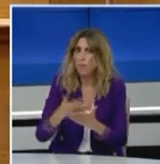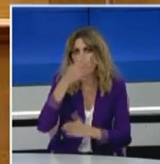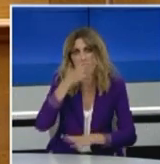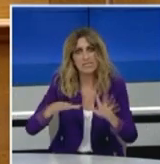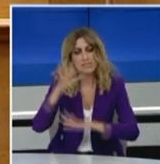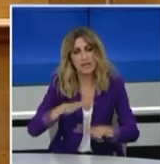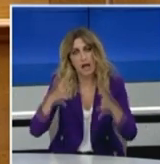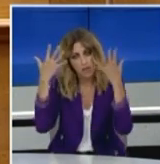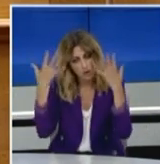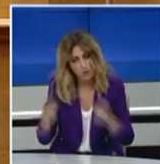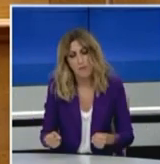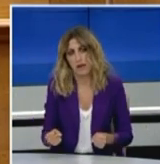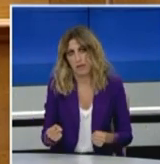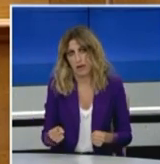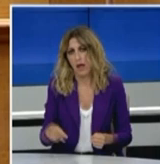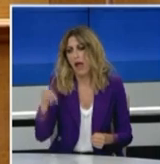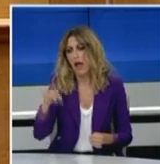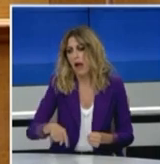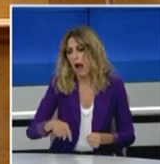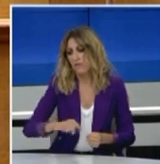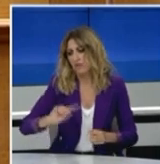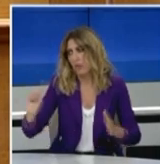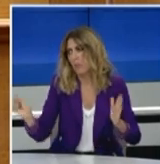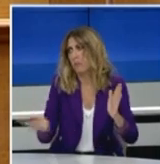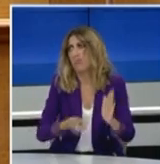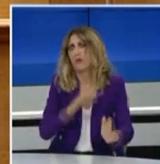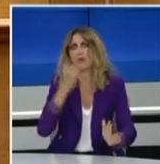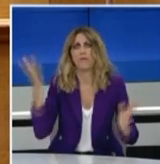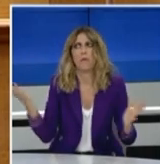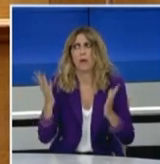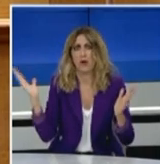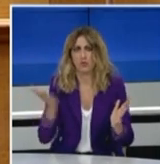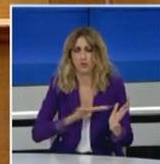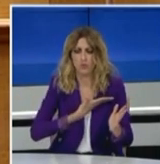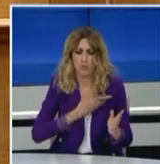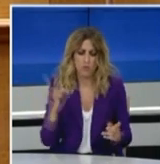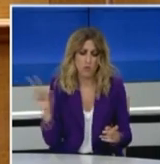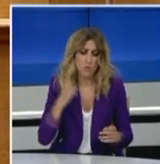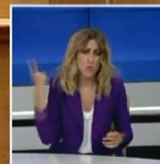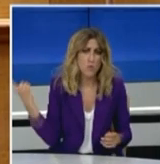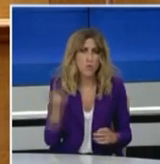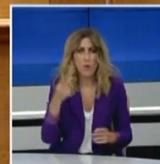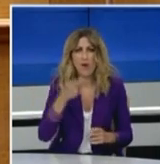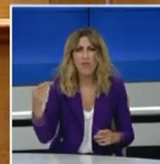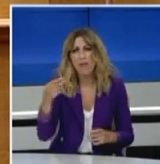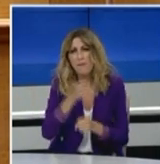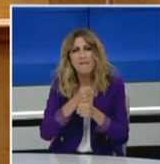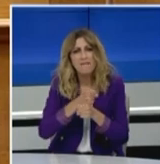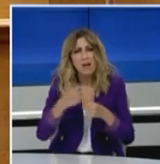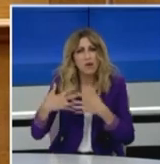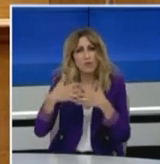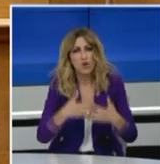δεν αποτελεί ούτε πρωτοτυπία ούτε εξαίρεση στο χώρο των φαρμακοβιομηχανιών.